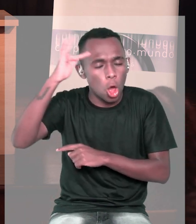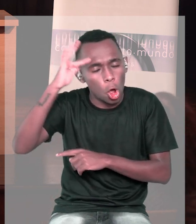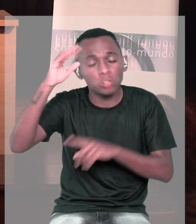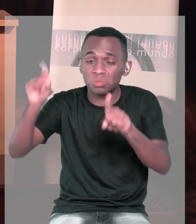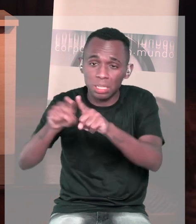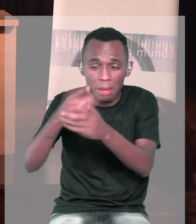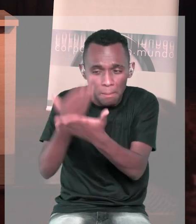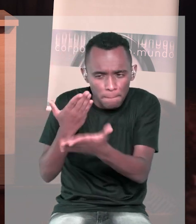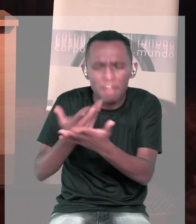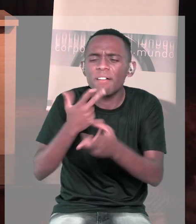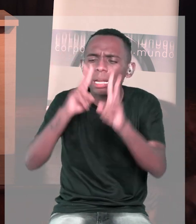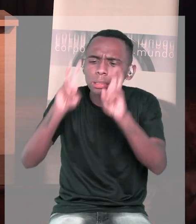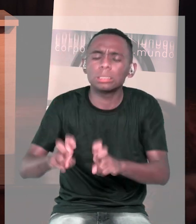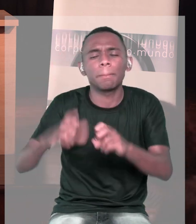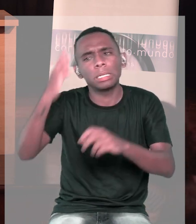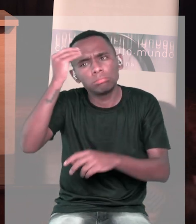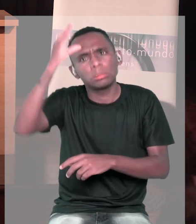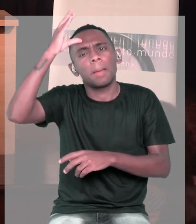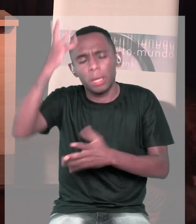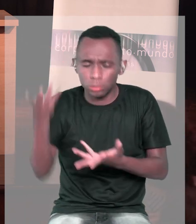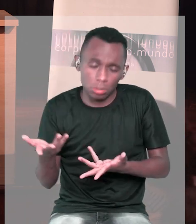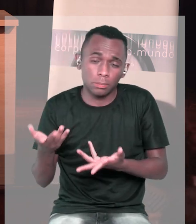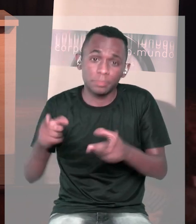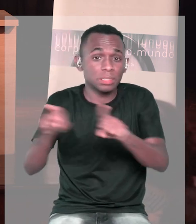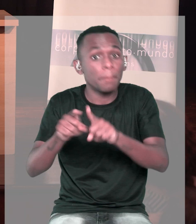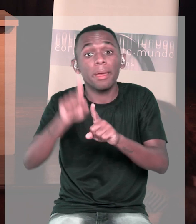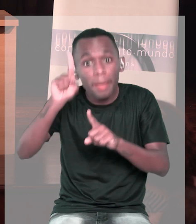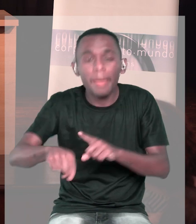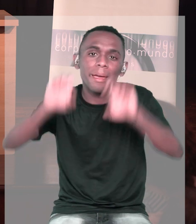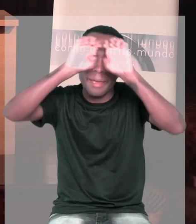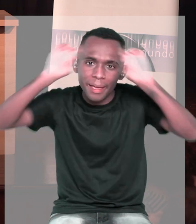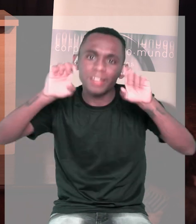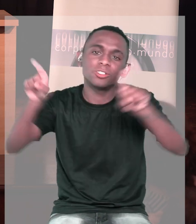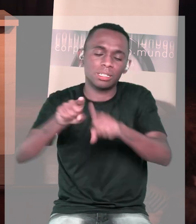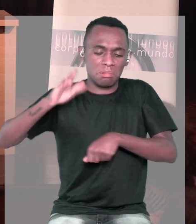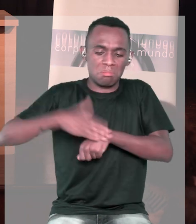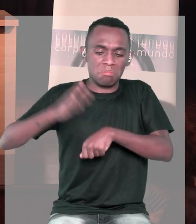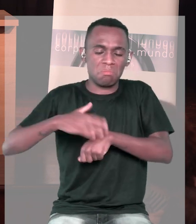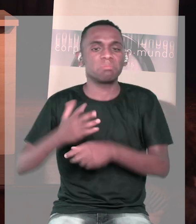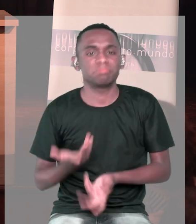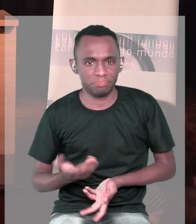quando ele fala de sabedoria, dessa sabedoria, ele está chamando isso de ética de si mesmo.